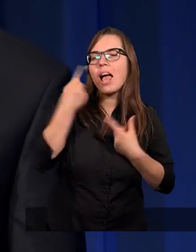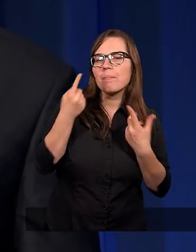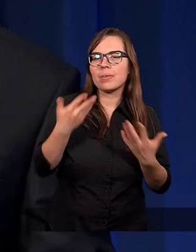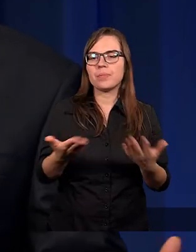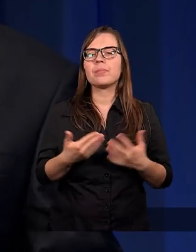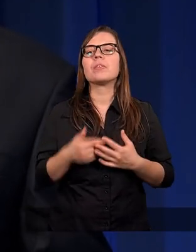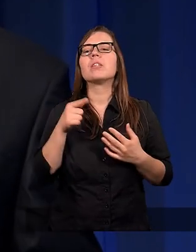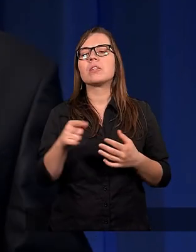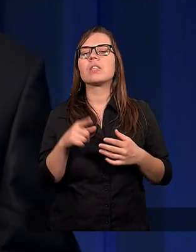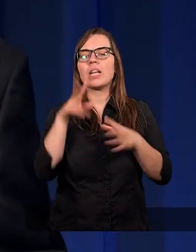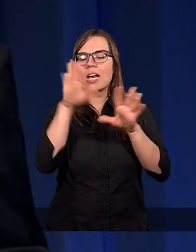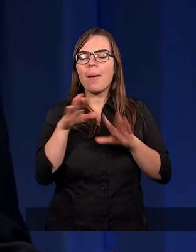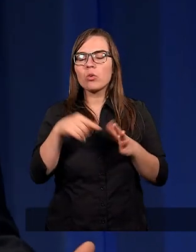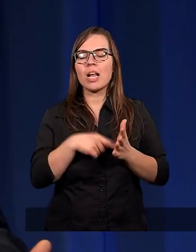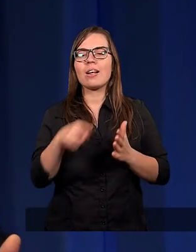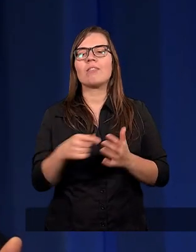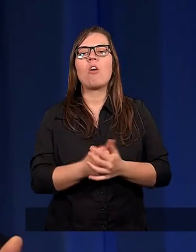A więc patrząc na nasze nabożeństwo,